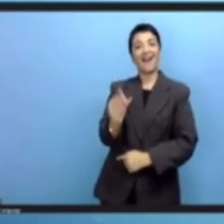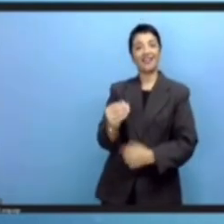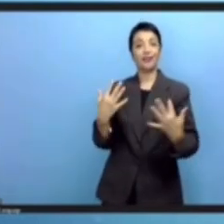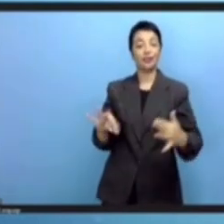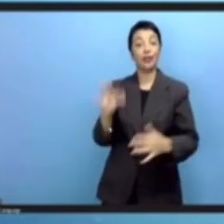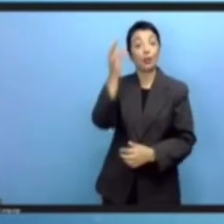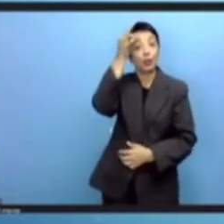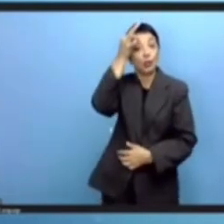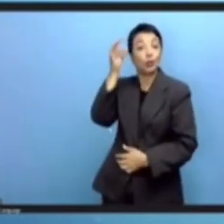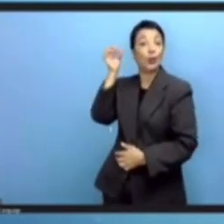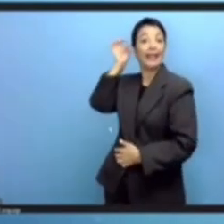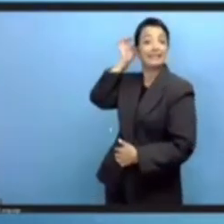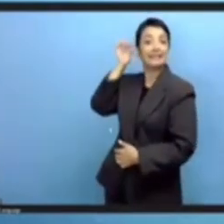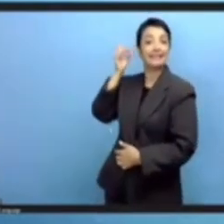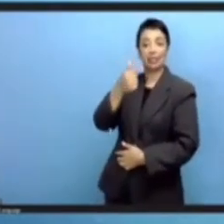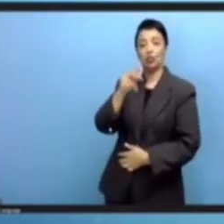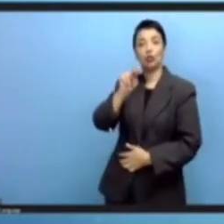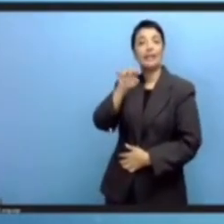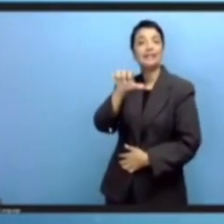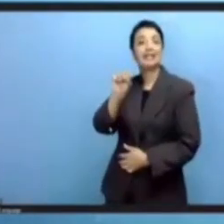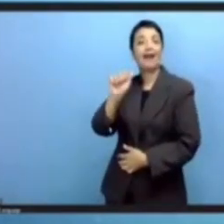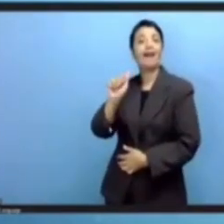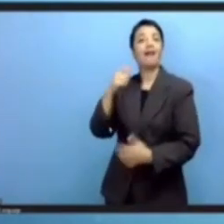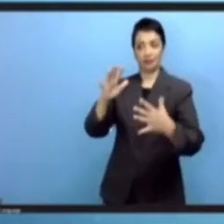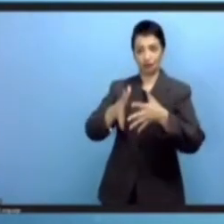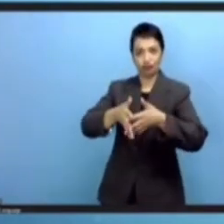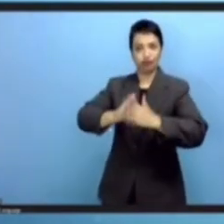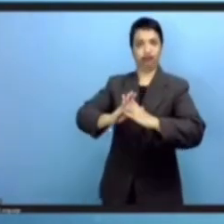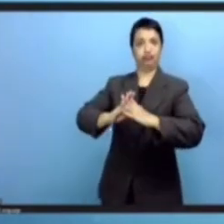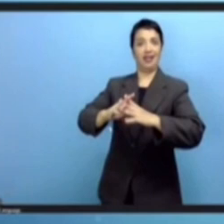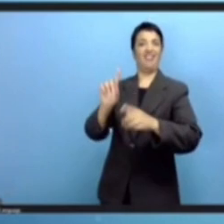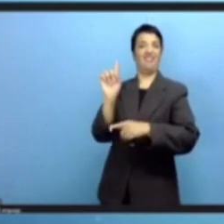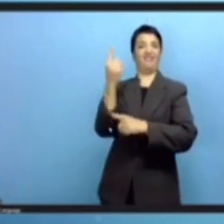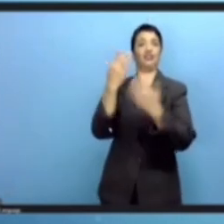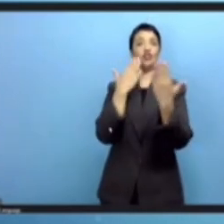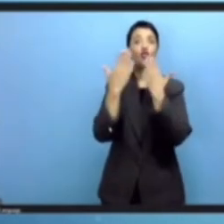gouvernance d'Internet revient chez soi. Ça a commencé à Tunis,